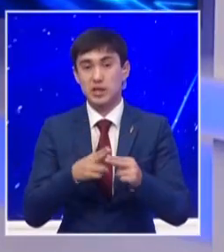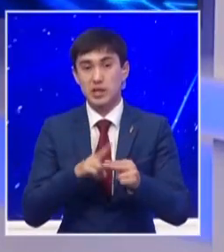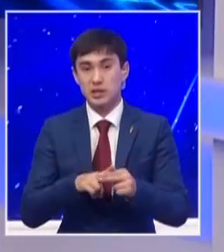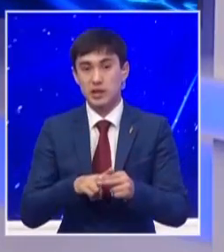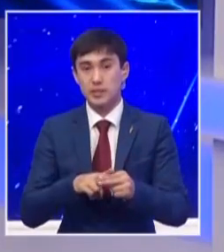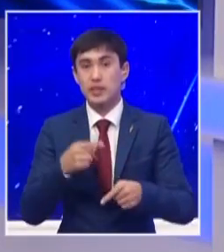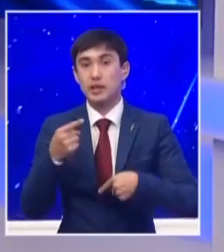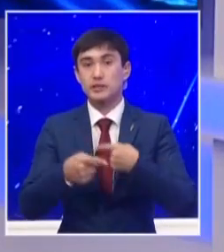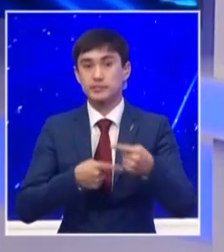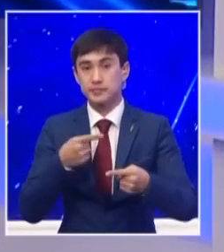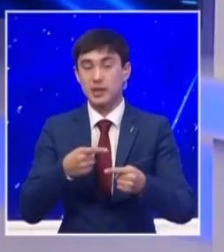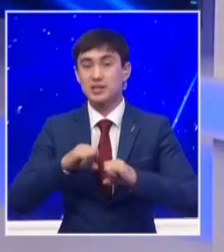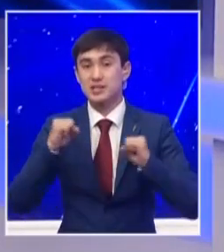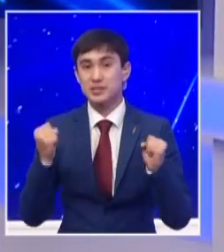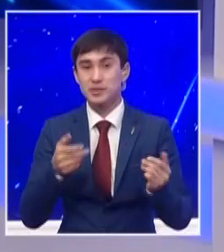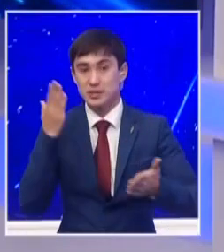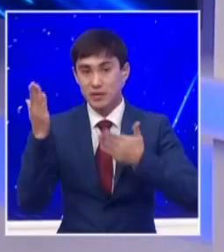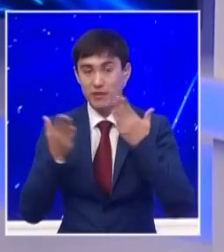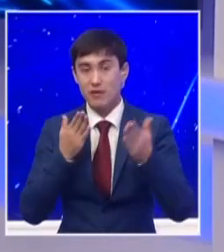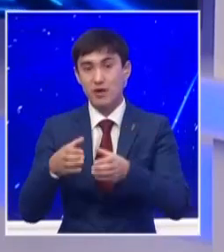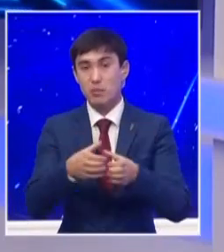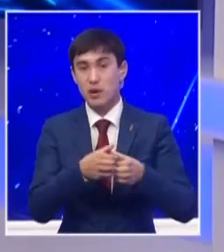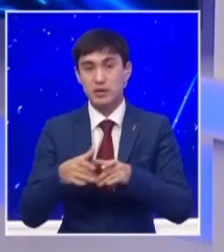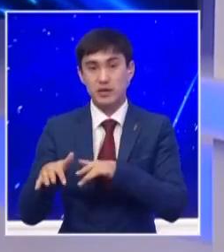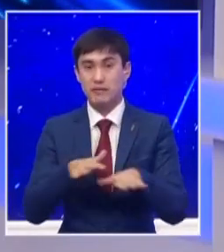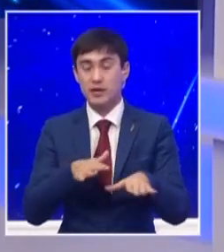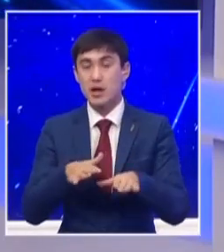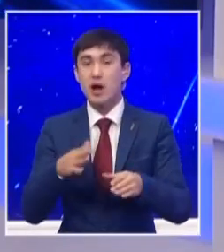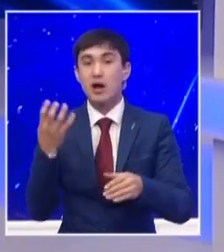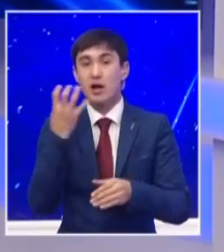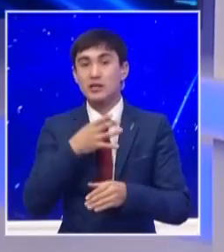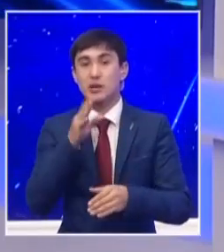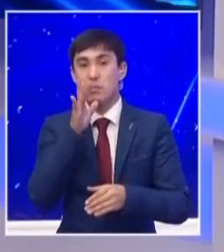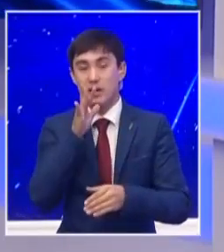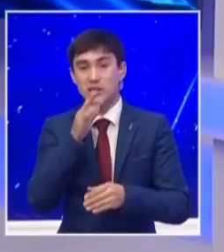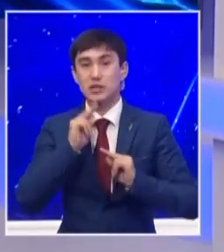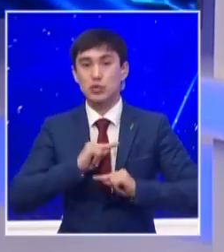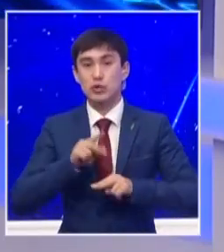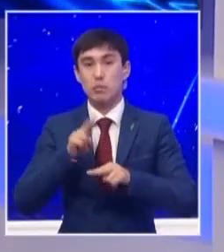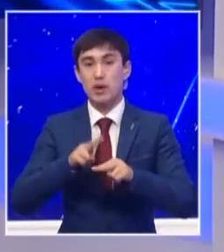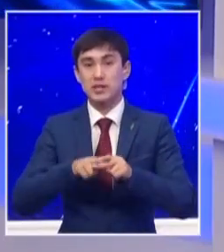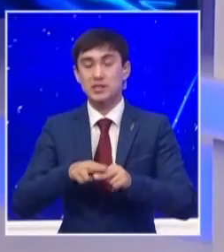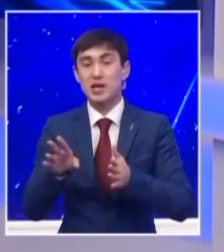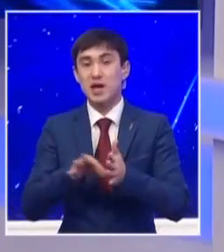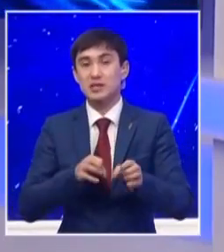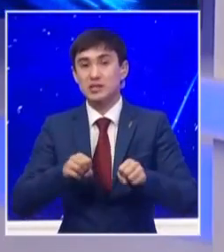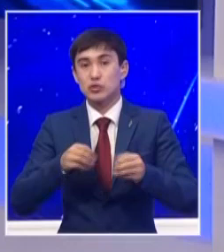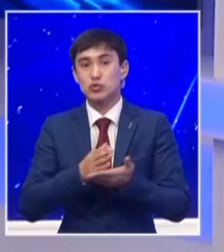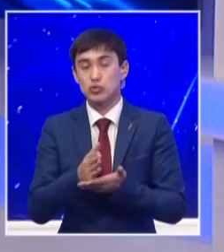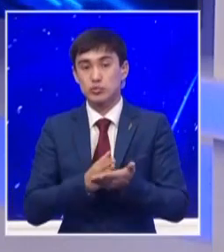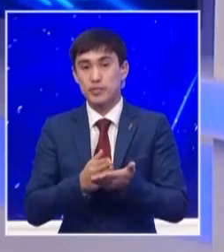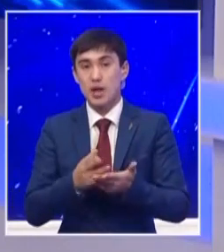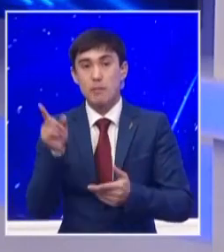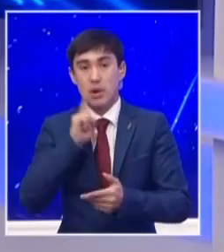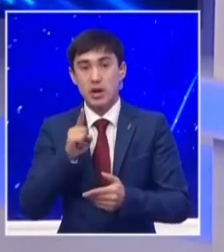не только бесконечная череда зимный забав и корпоративов но и горячий аппарат для сотрудников полиции и экстренных служб пока